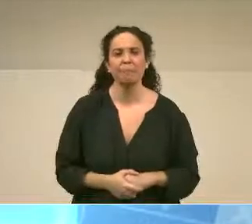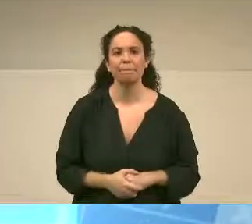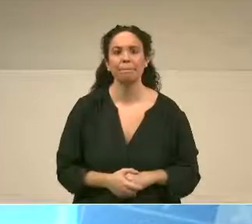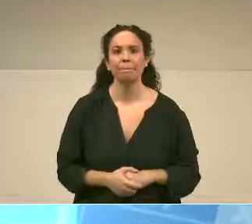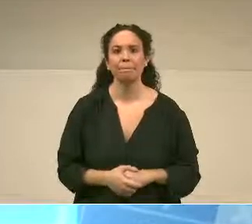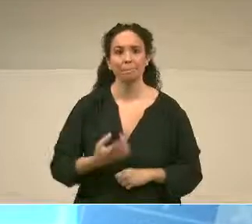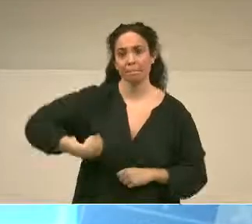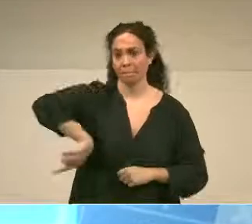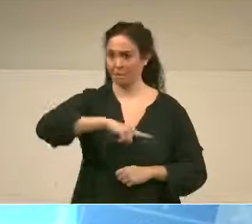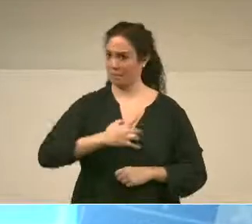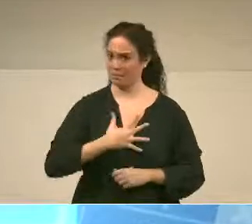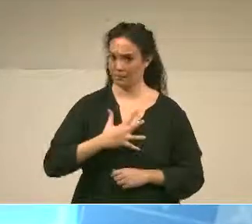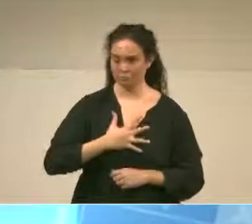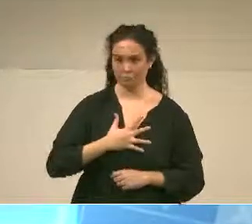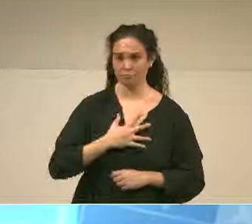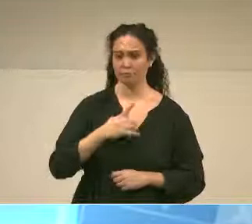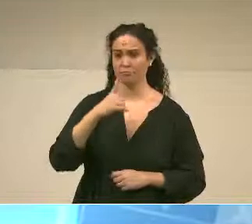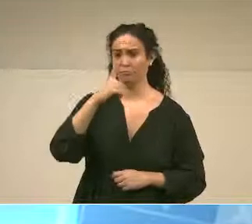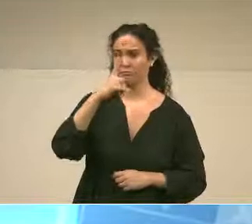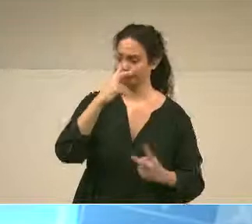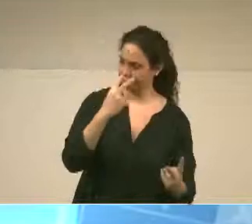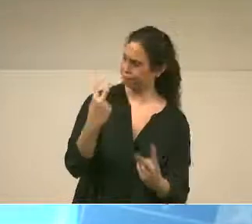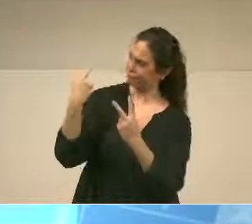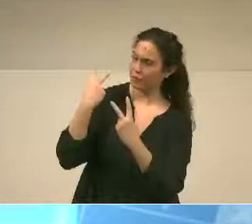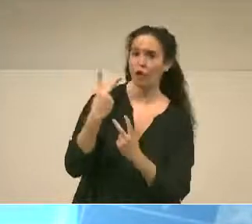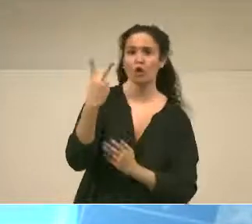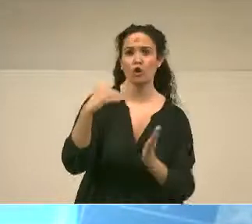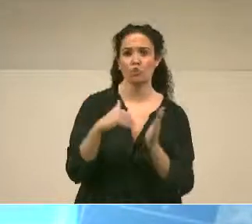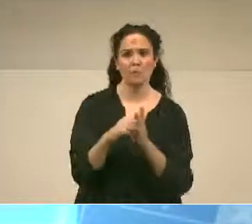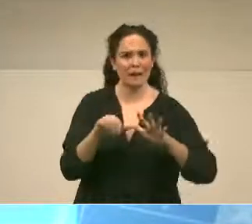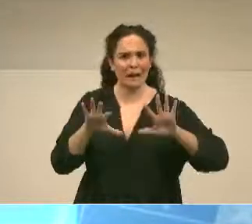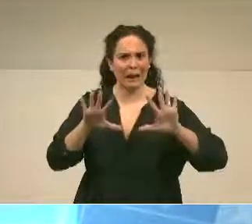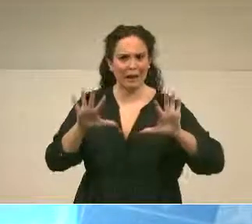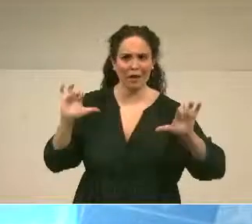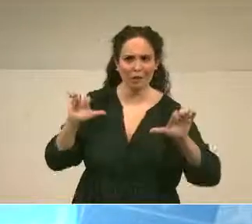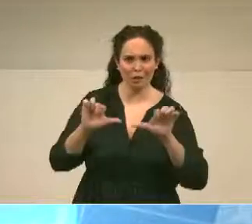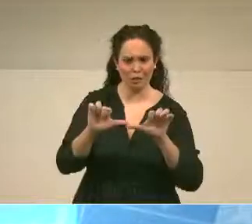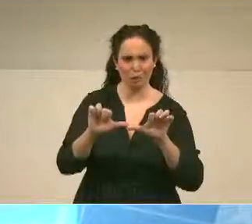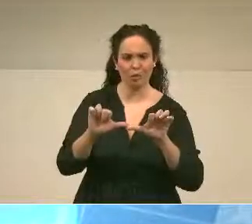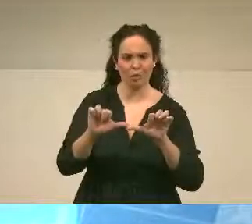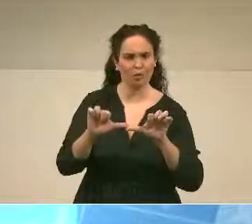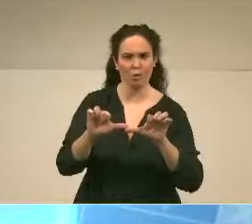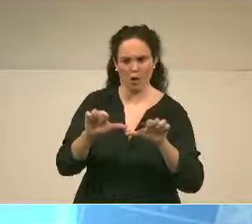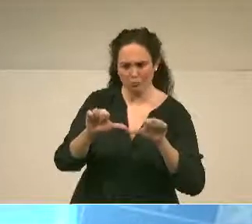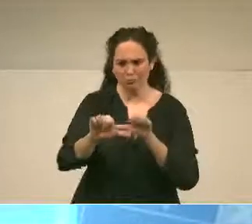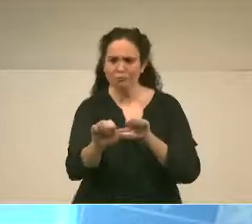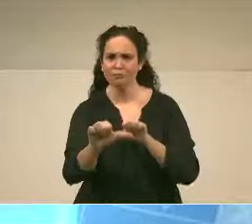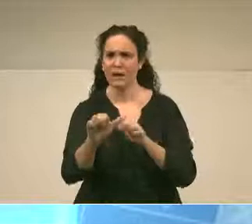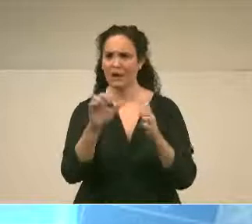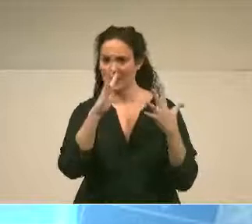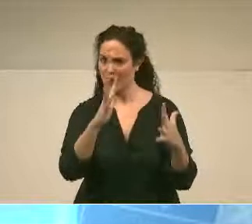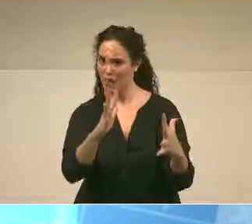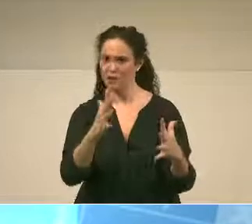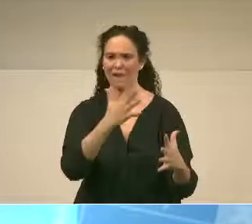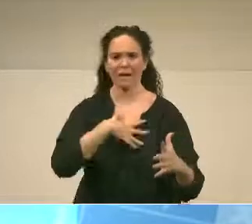guretzako 2030-era begira, garapen jasangarrirako helburuekin bat etorriz, bultzada